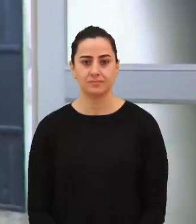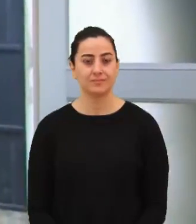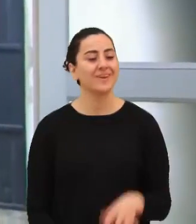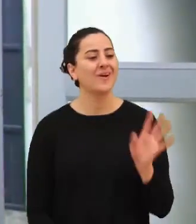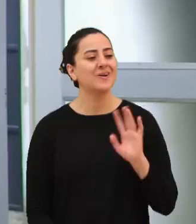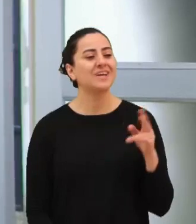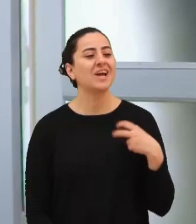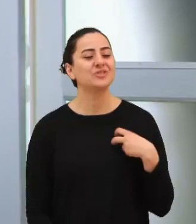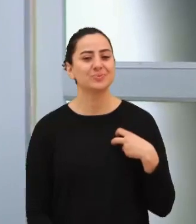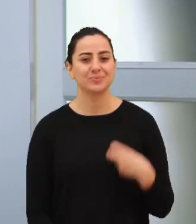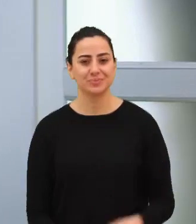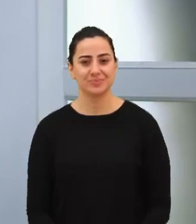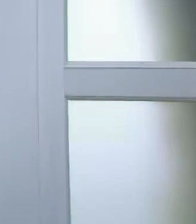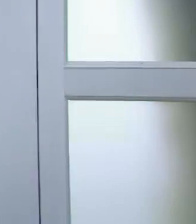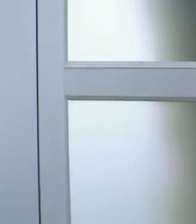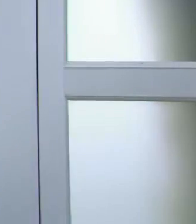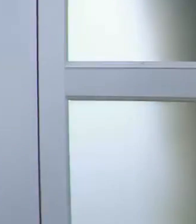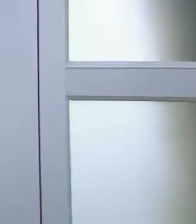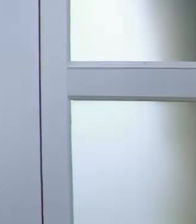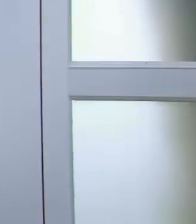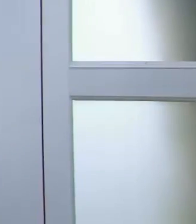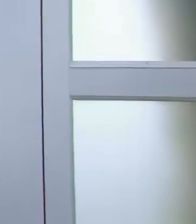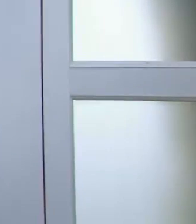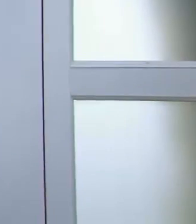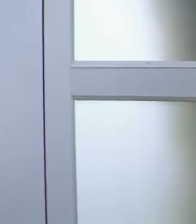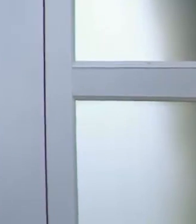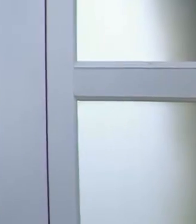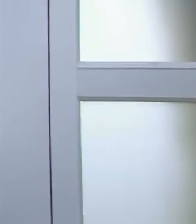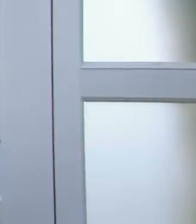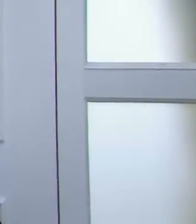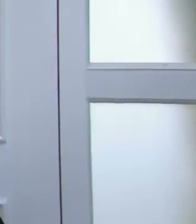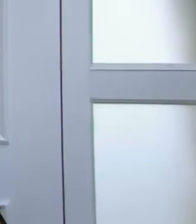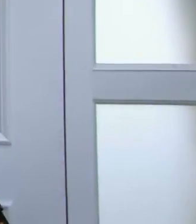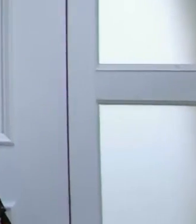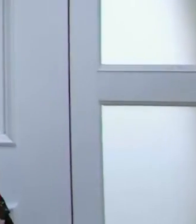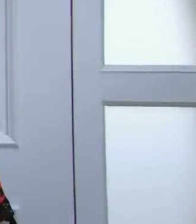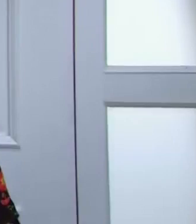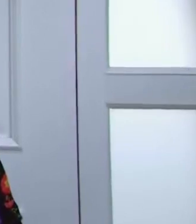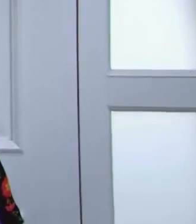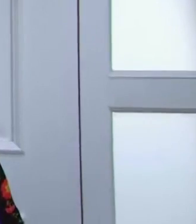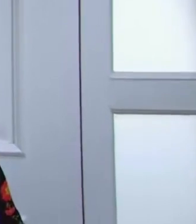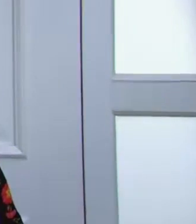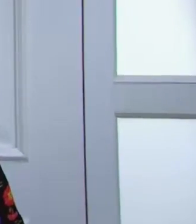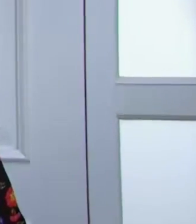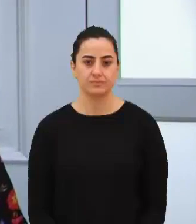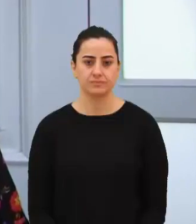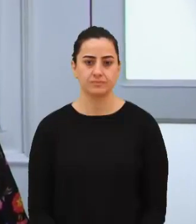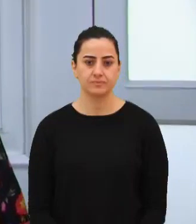Hoşça kal aşkım. Rüyamın yüzündeki sevimli ifade kayboldu. Adeta burnundan soluyor.